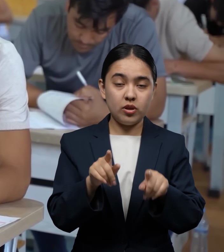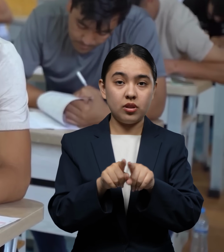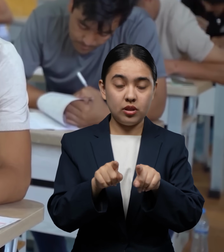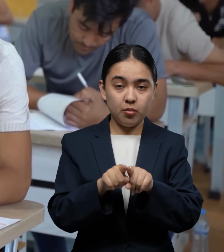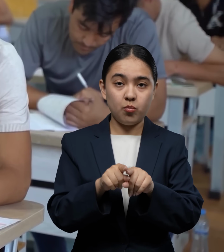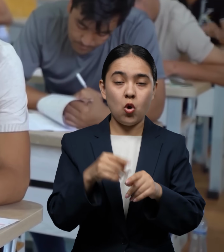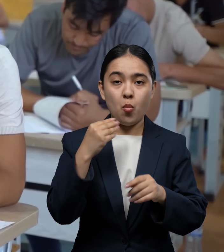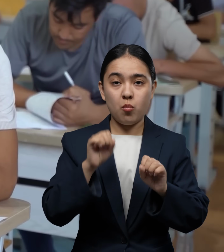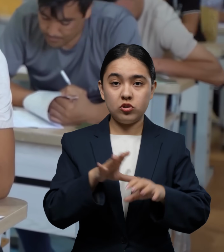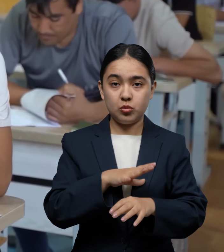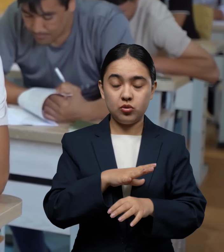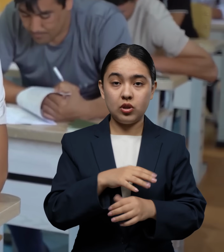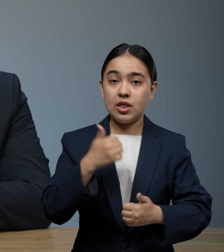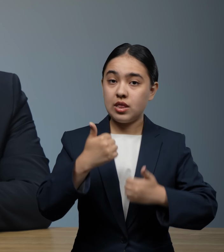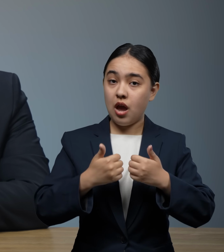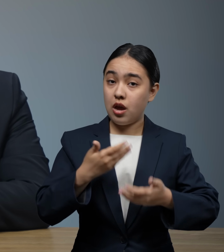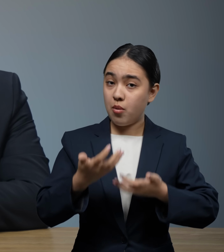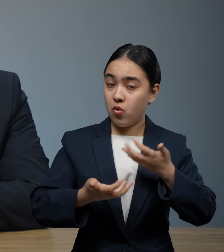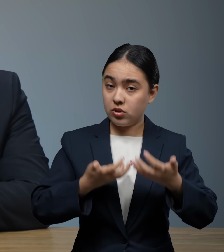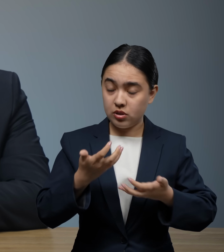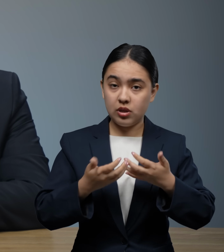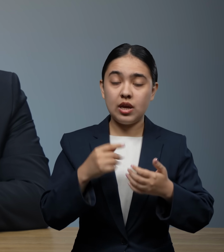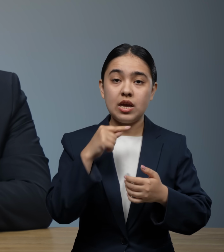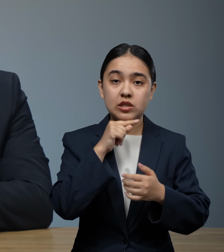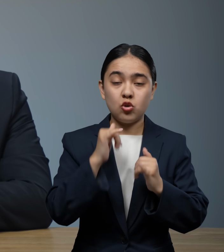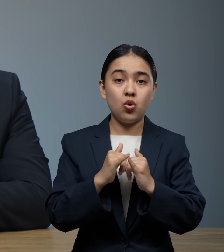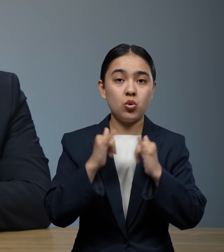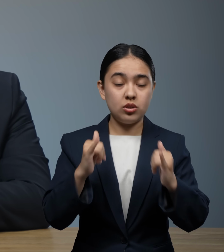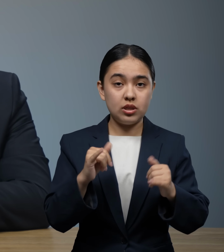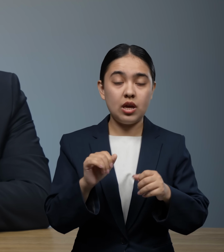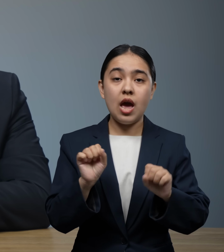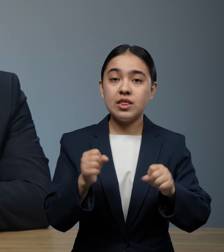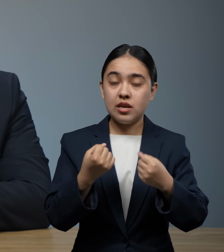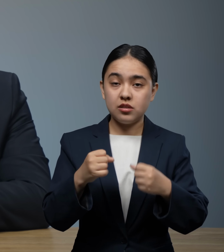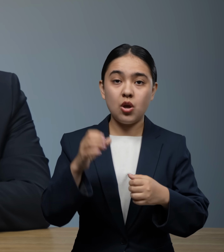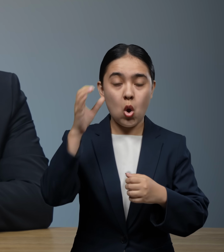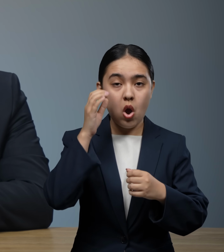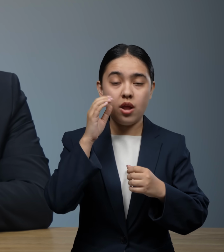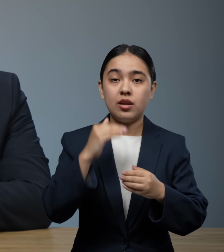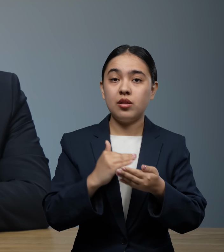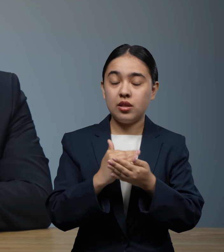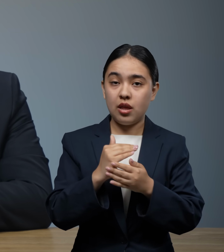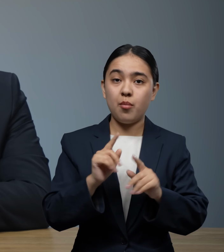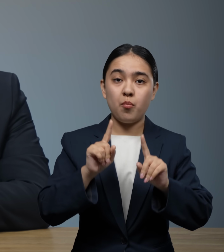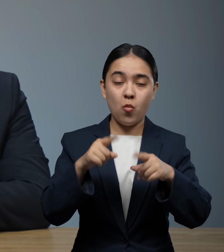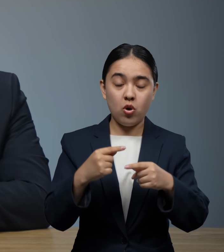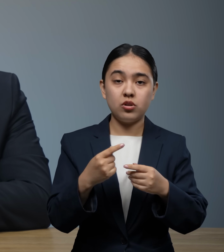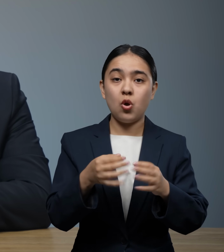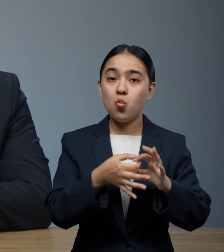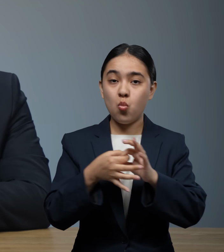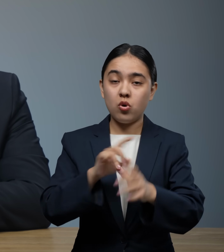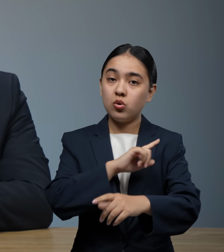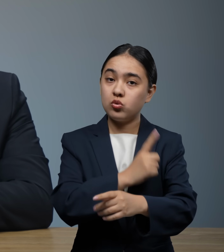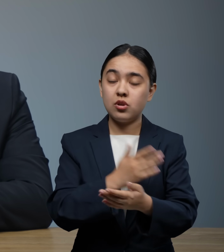emasligi kabi omillar bo'lishi mumkin. Tadqiqotlarda iqtisodiy o'sishning tezlashishi va oliy ta'limga bo'lgan talabning ortishi o'rtasida